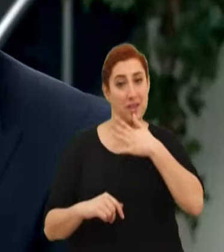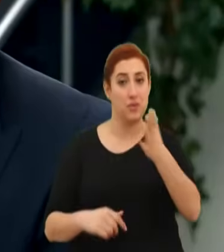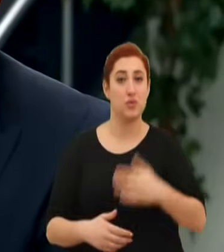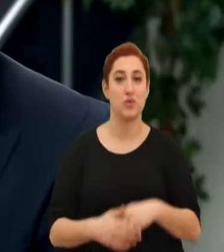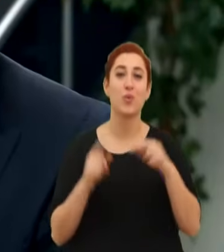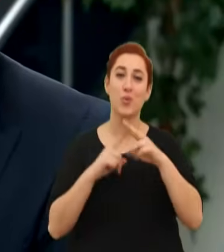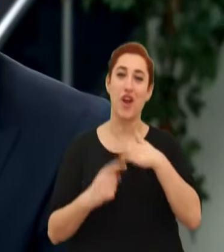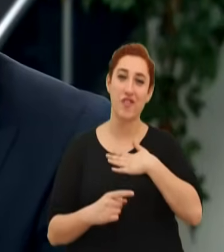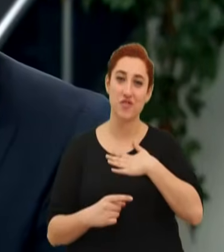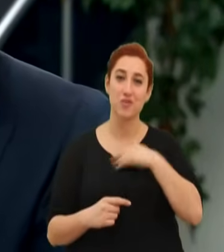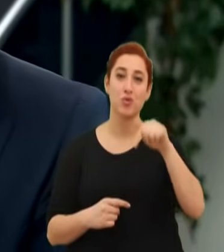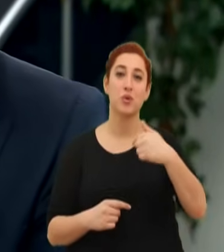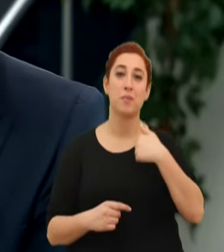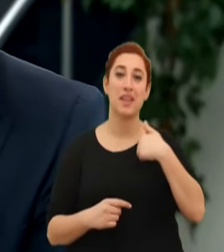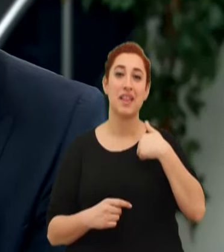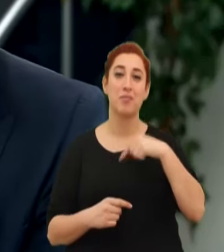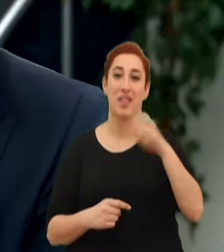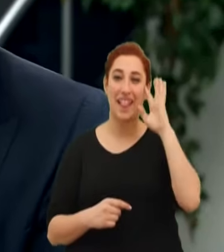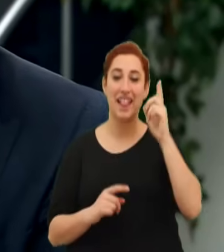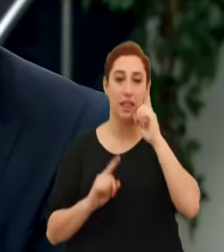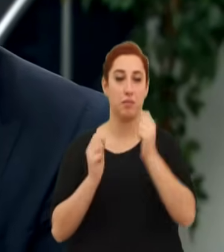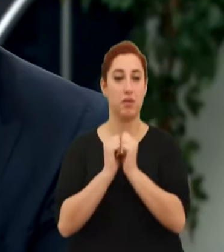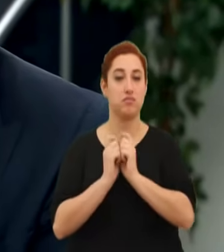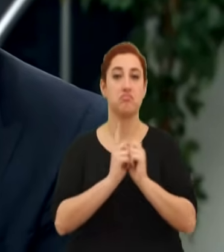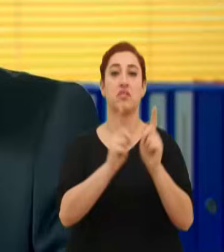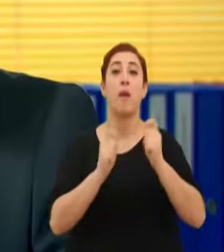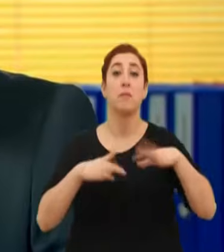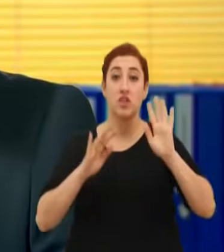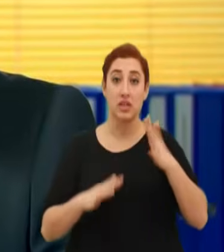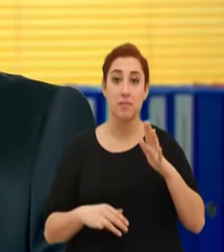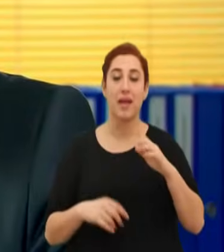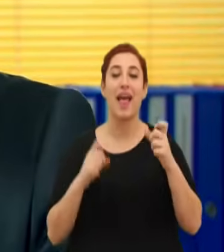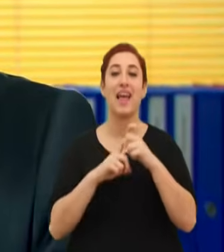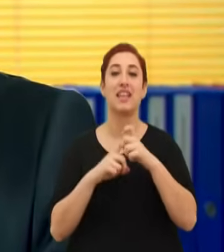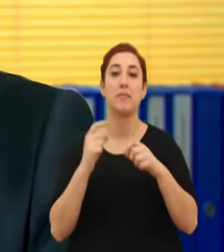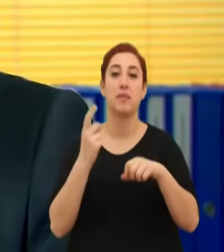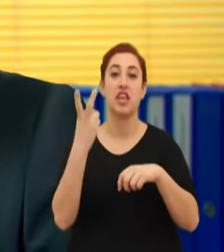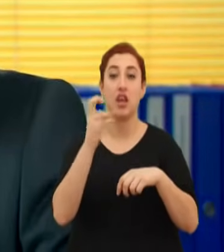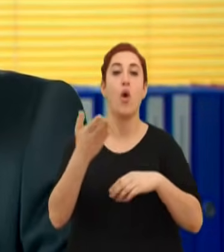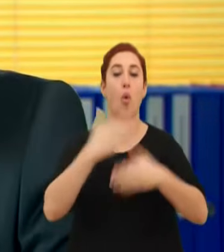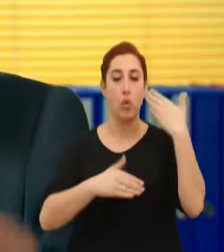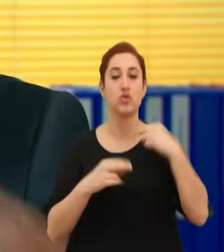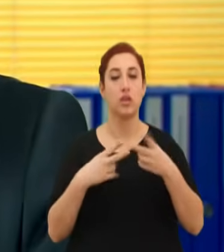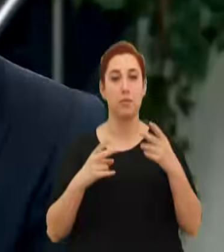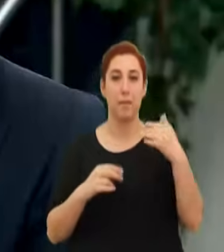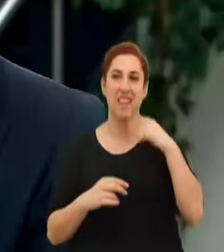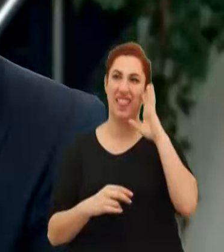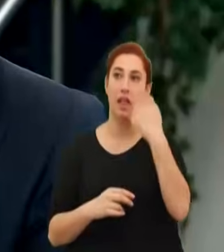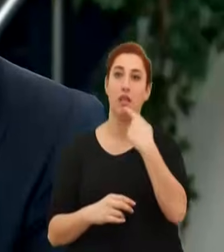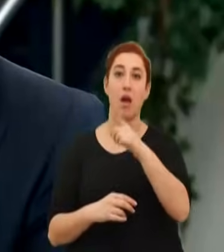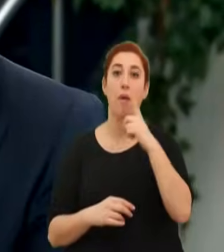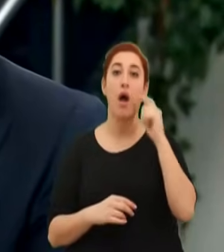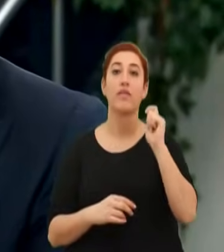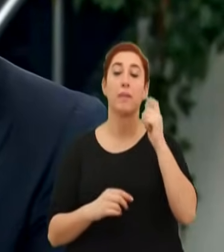biliyorsun. Nurhancığım, beni bu deliyle yalnız başına göndermeyeceksin değil mi? Erdem iki ay önce olsa tamam ben de deli derdim ama